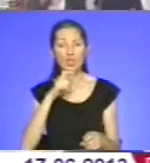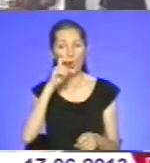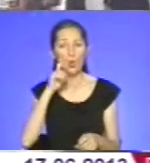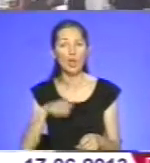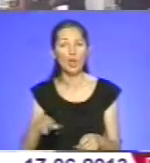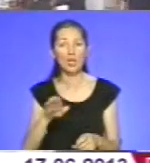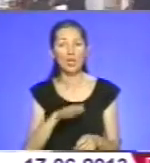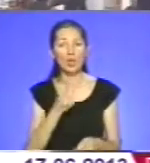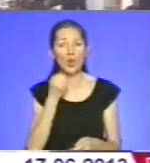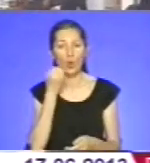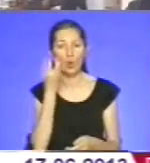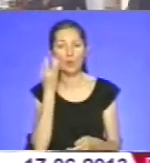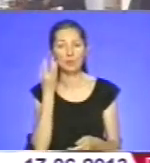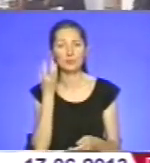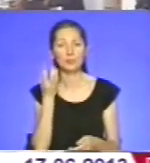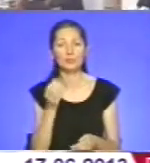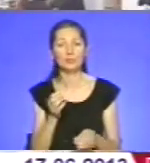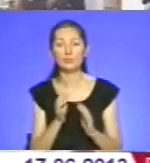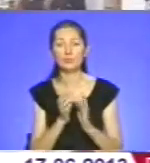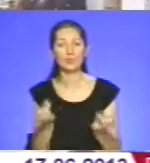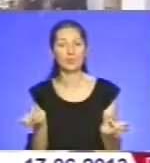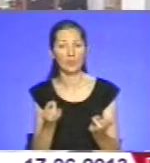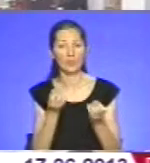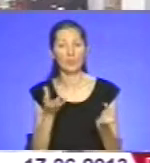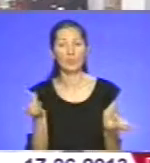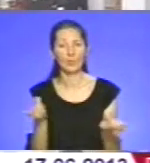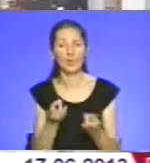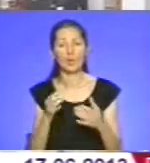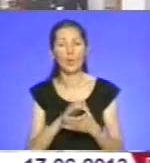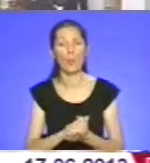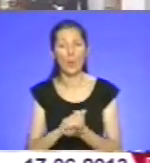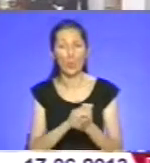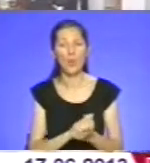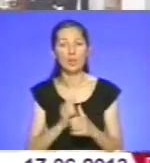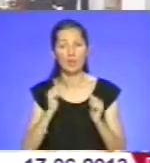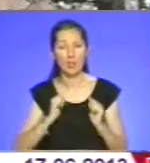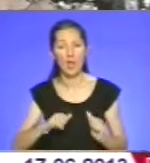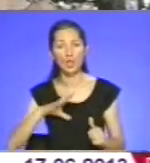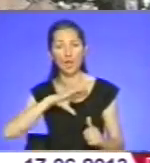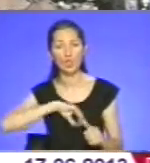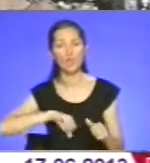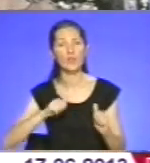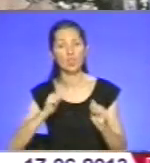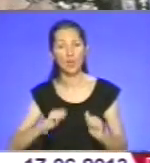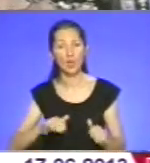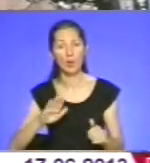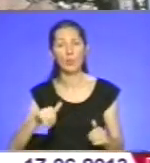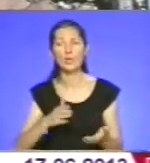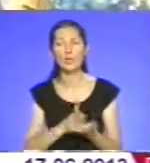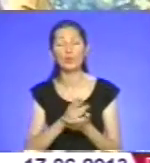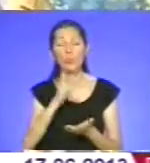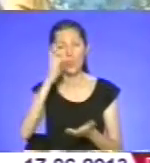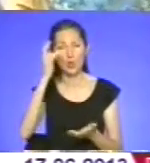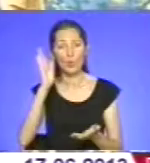коли просто необхідно нам і мир, і злагода, і душевний спокій. Після літургії відбулося